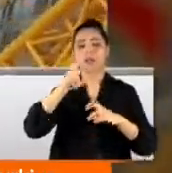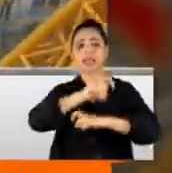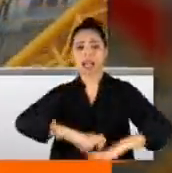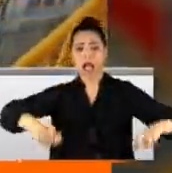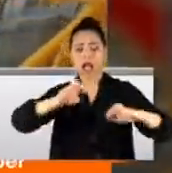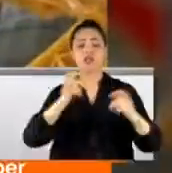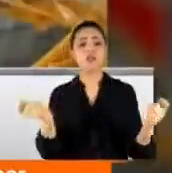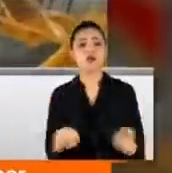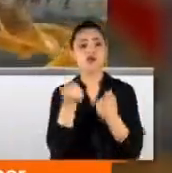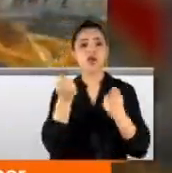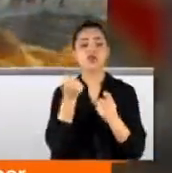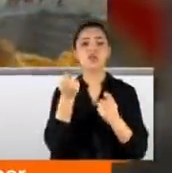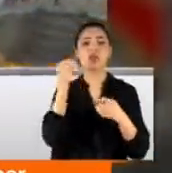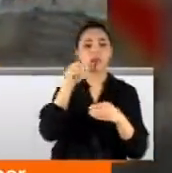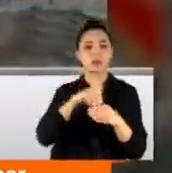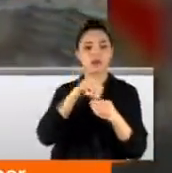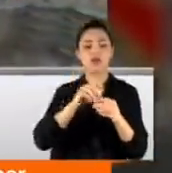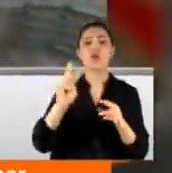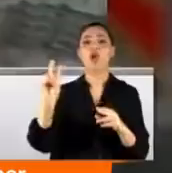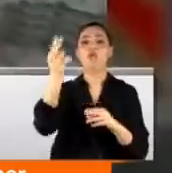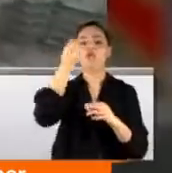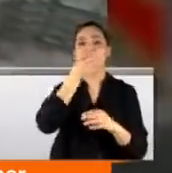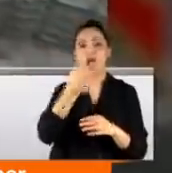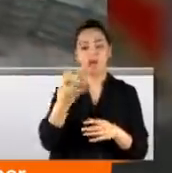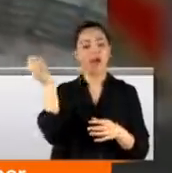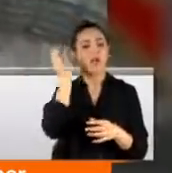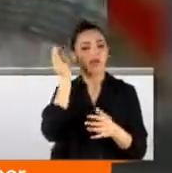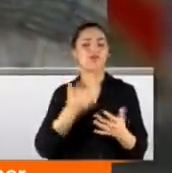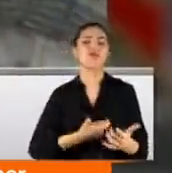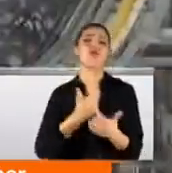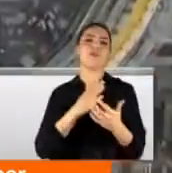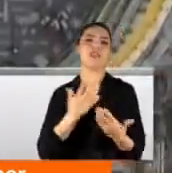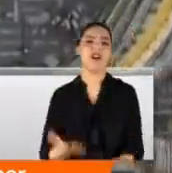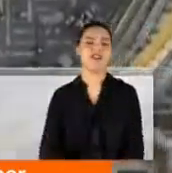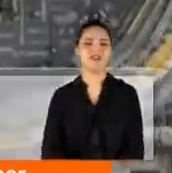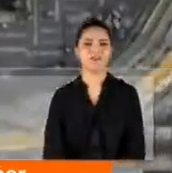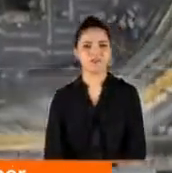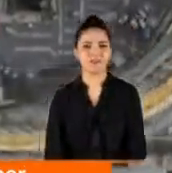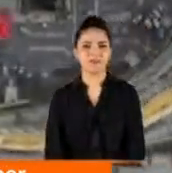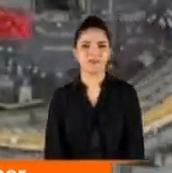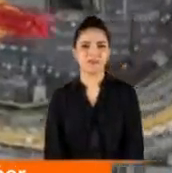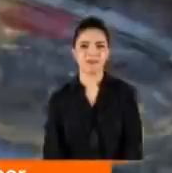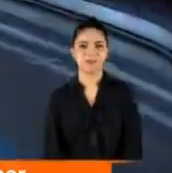arama çalışmalarımızdan da müjdeli haberler almayı ümit ediyoruz.